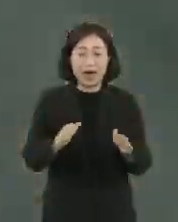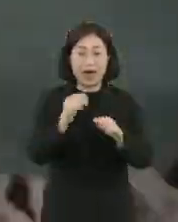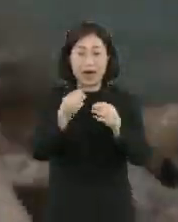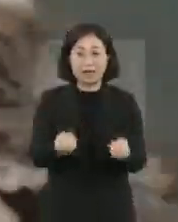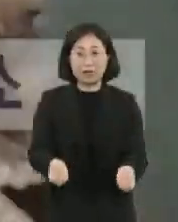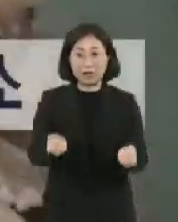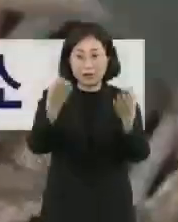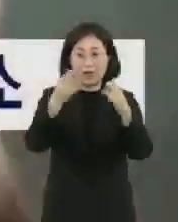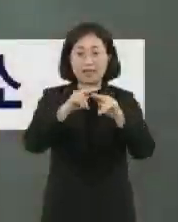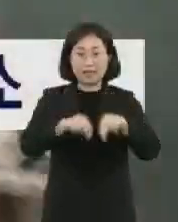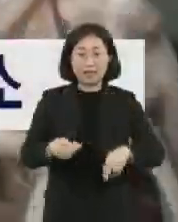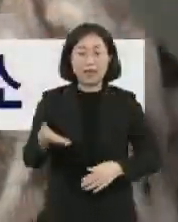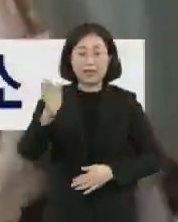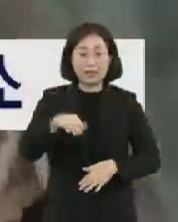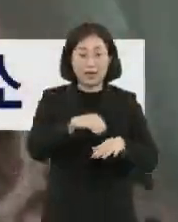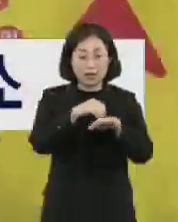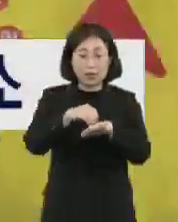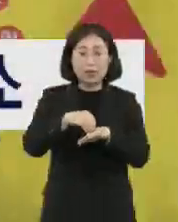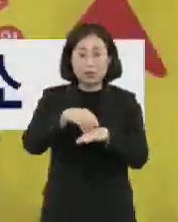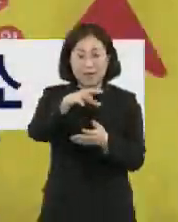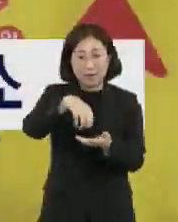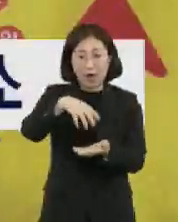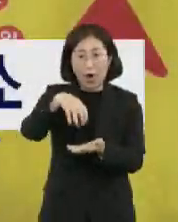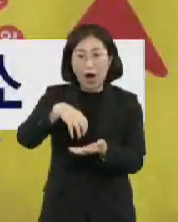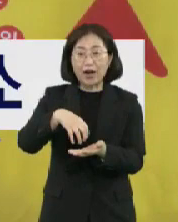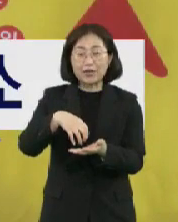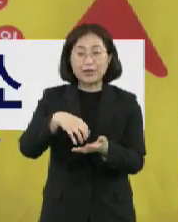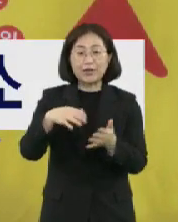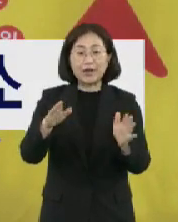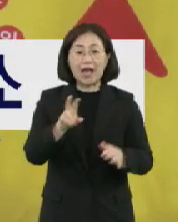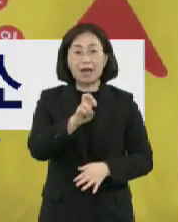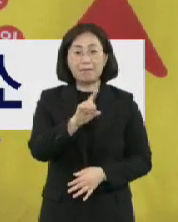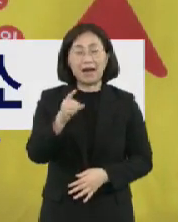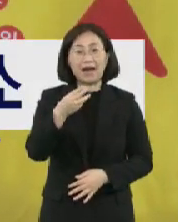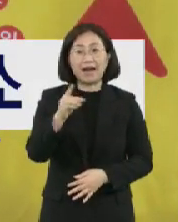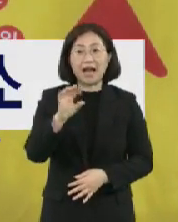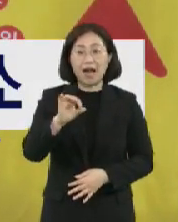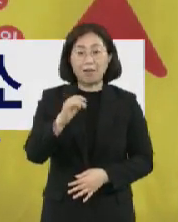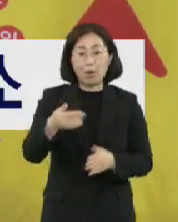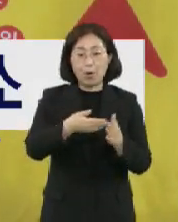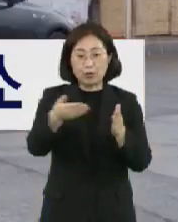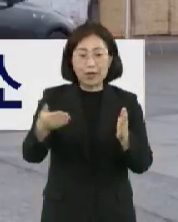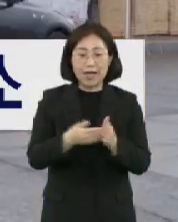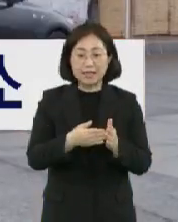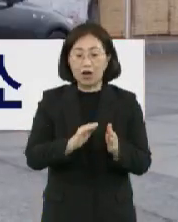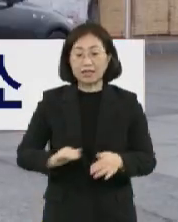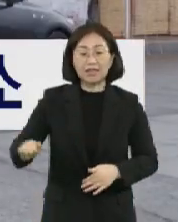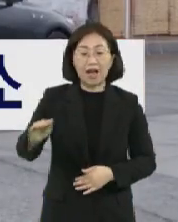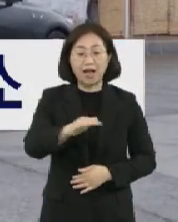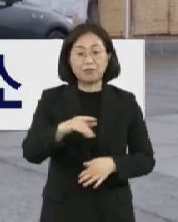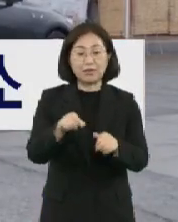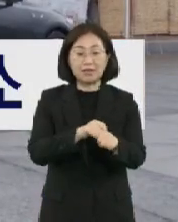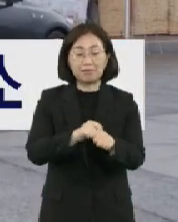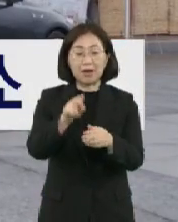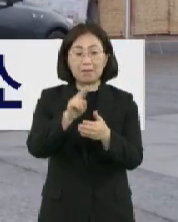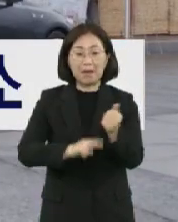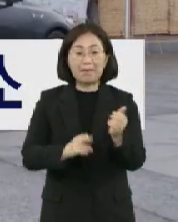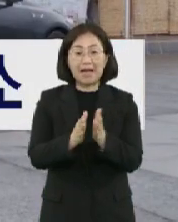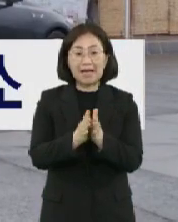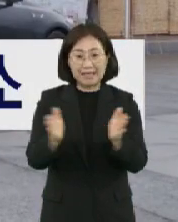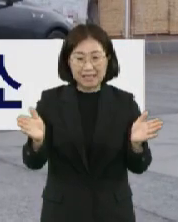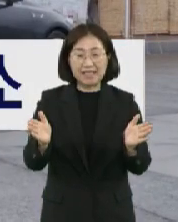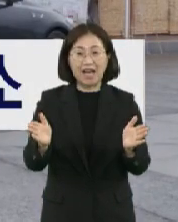주꾸미 조업 성어 길을 맞아 마량포구 일원 해서 드라이브 스루 특별 판매가 시작돼 제철